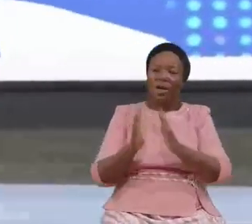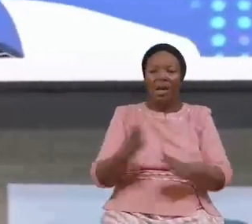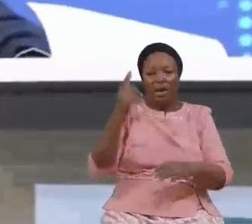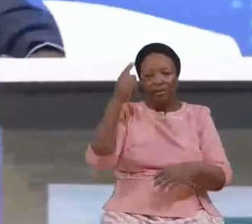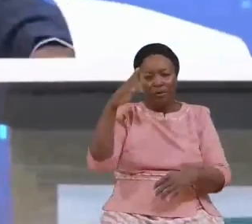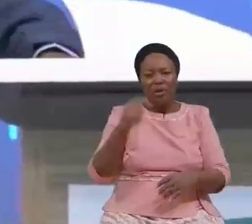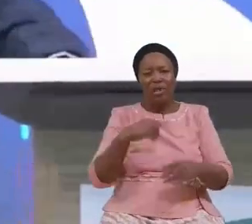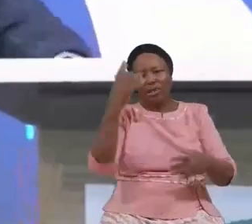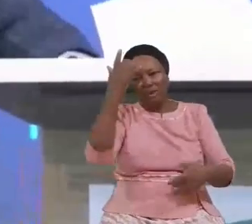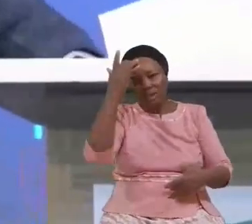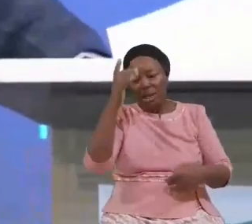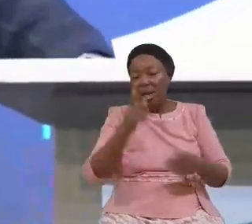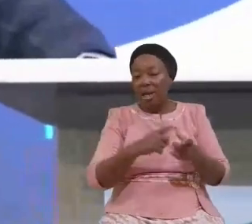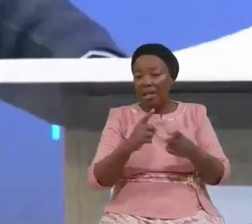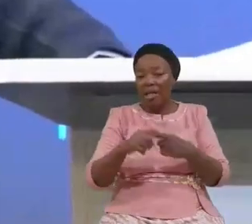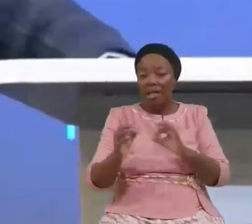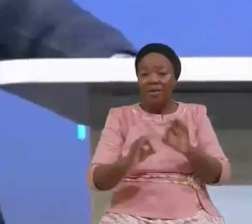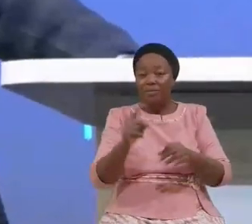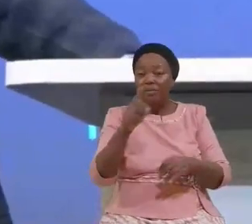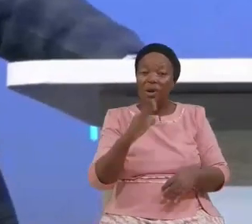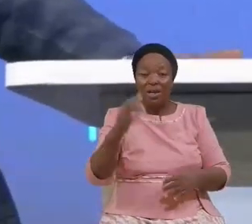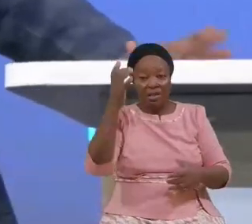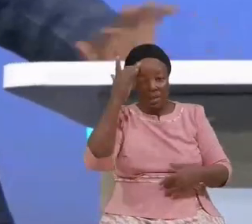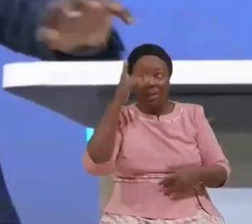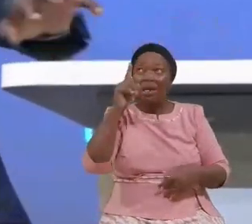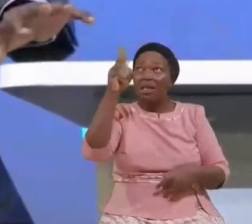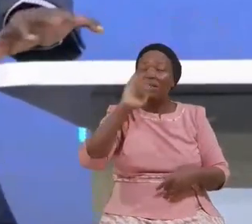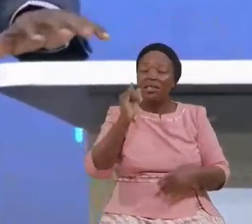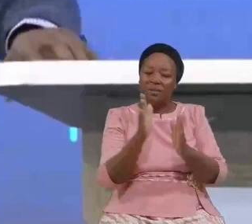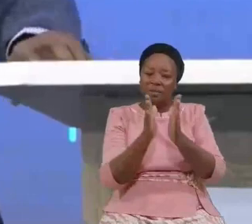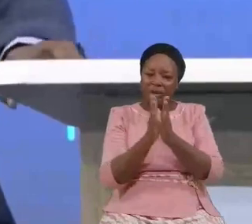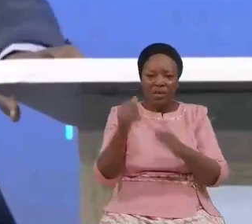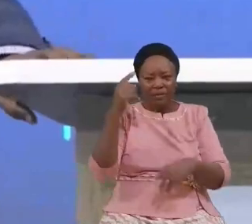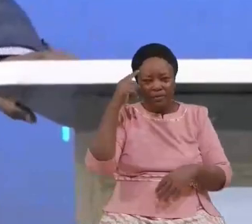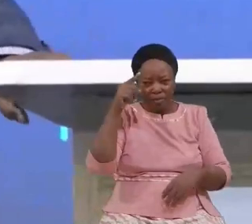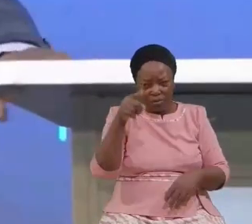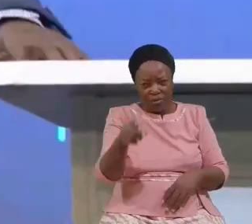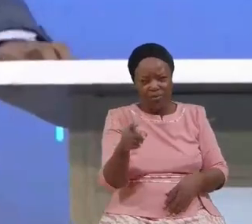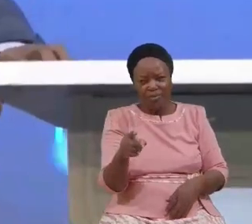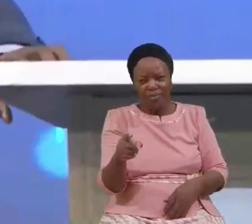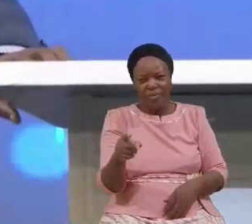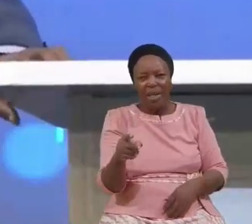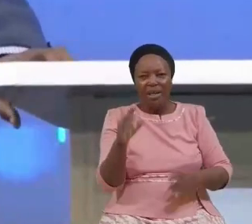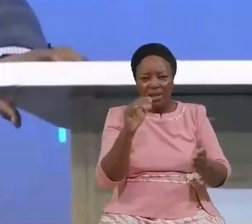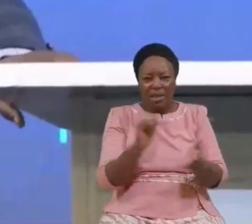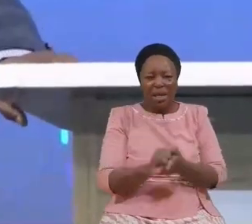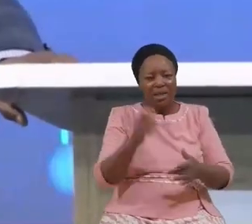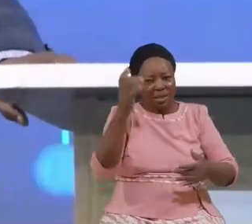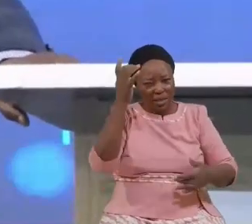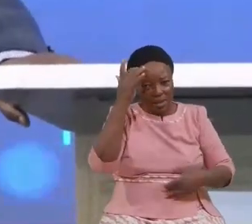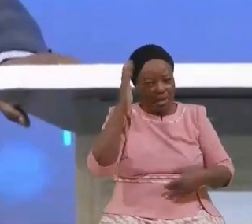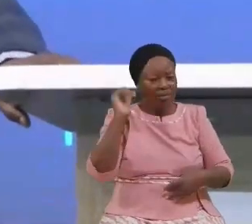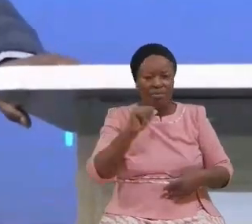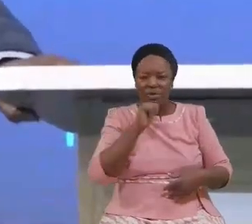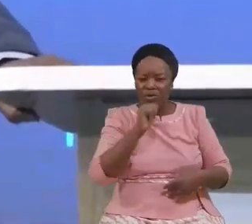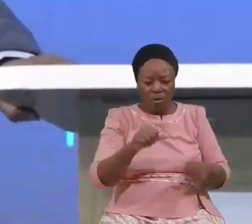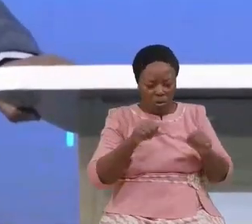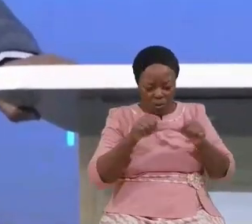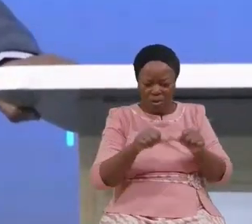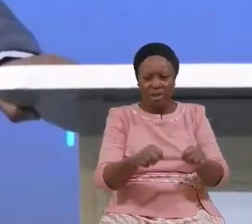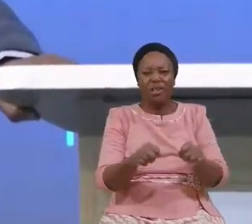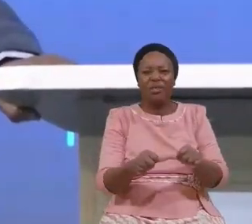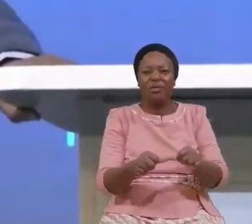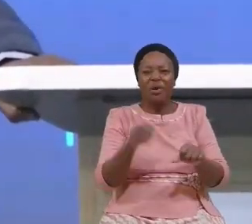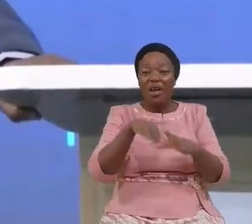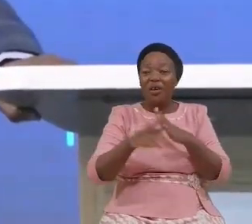malades alors si tu es malade il intercède pour toi cette maladie ne va plus continuer dans